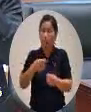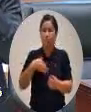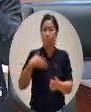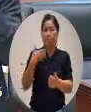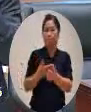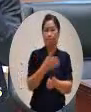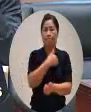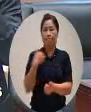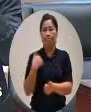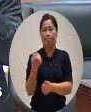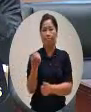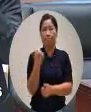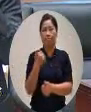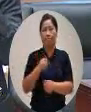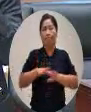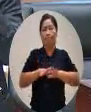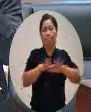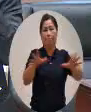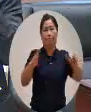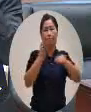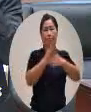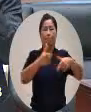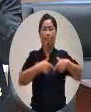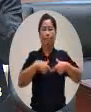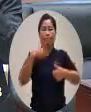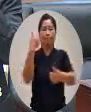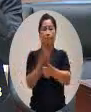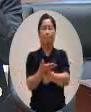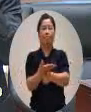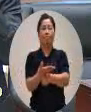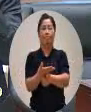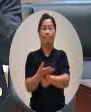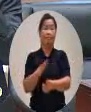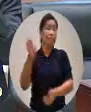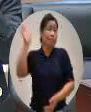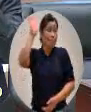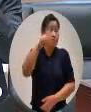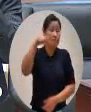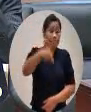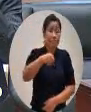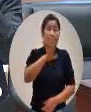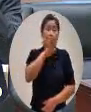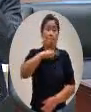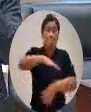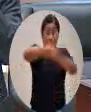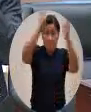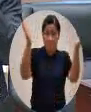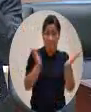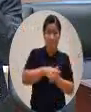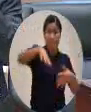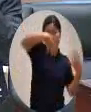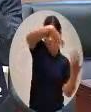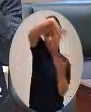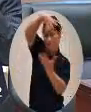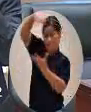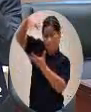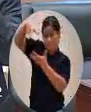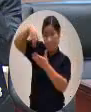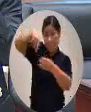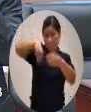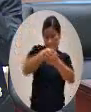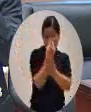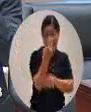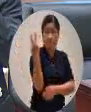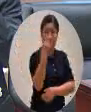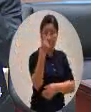展中心比台灣辦事處更好放在這裡將來這個地方是全世界只有兩個是亞洲